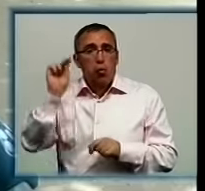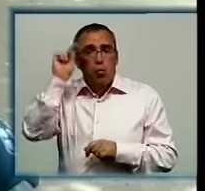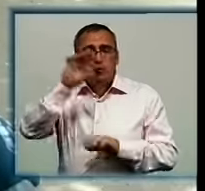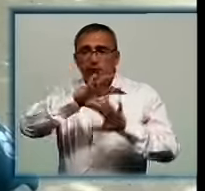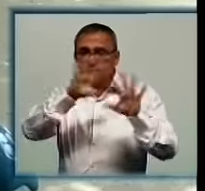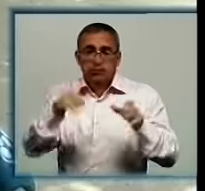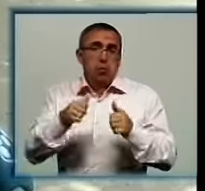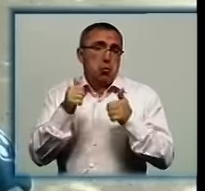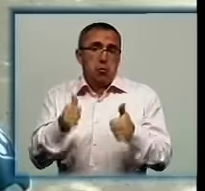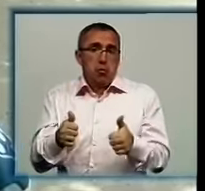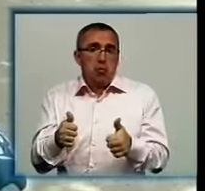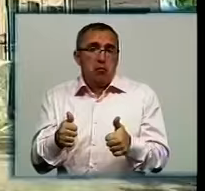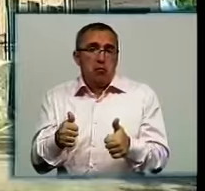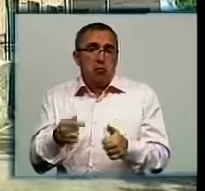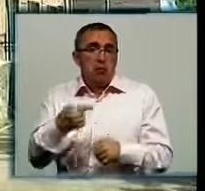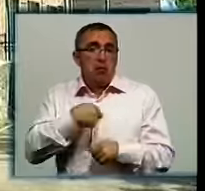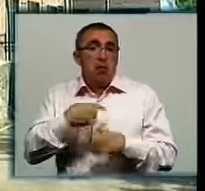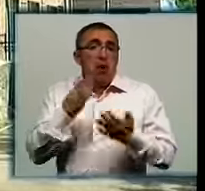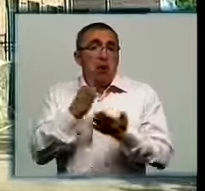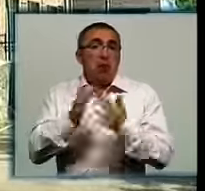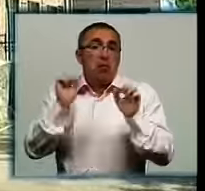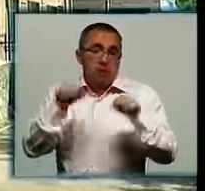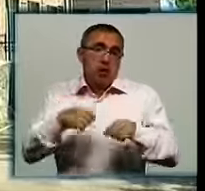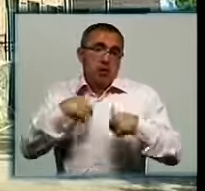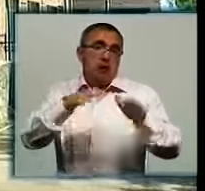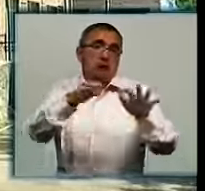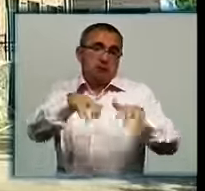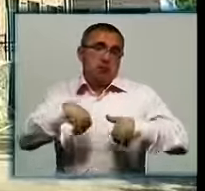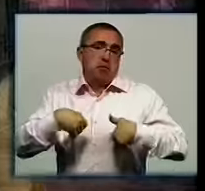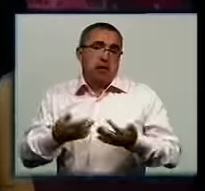добре. У мене є можливість, я прийшла і забрала.